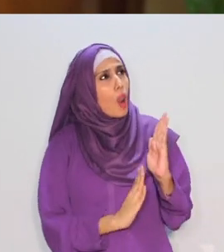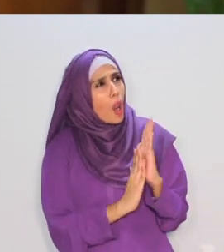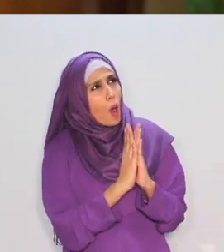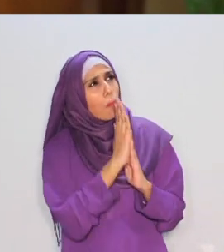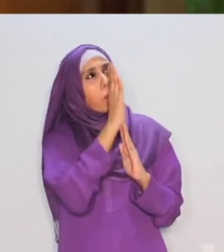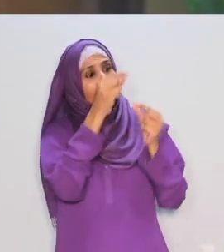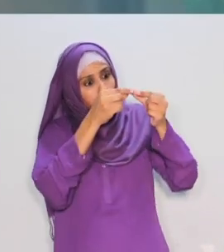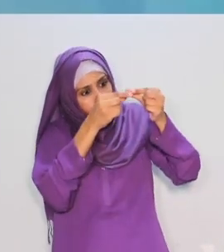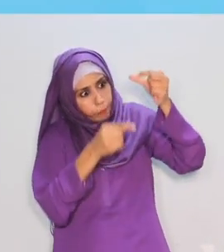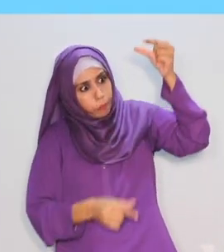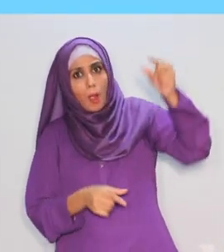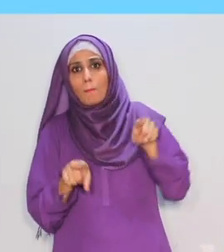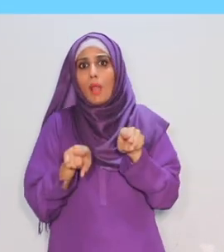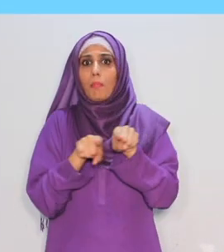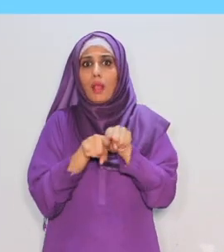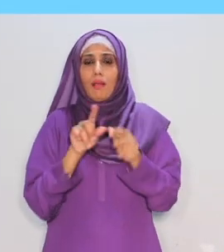एक खंबा लग रहा था।